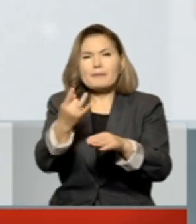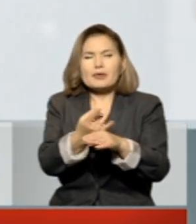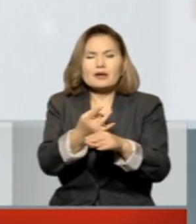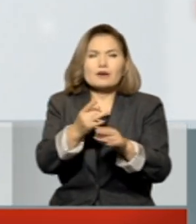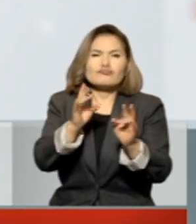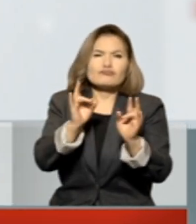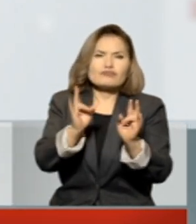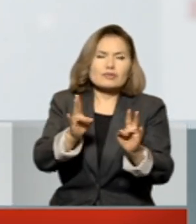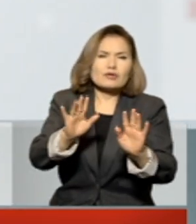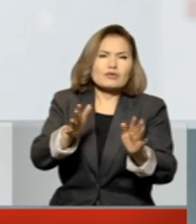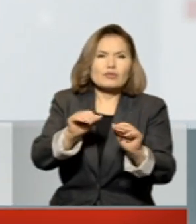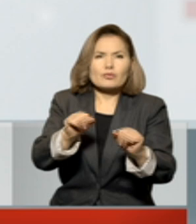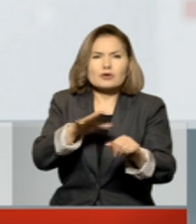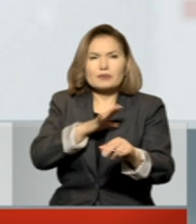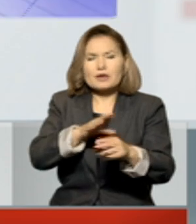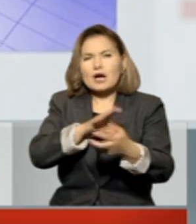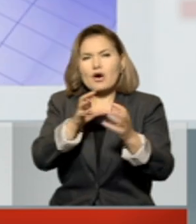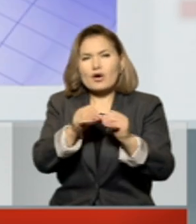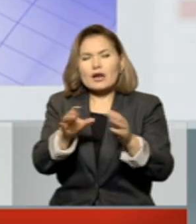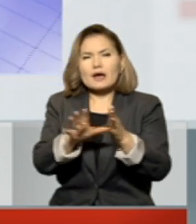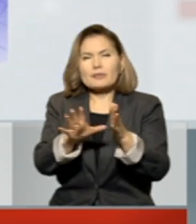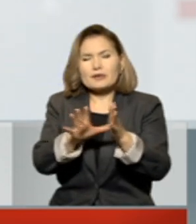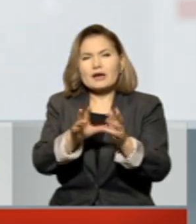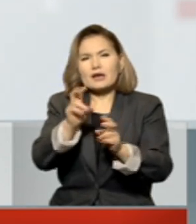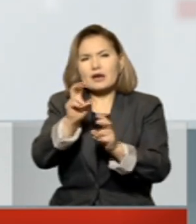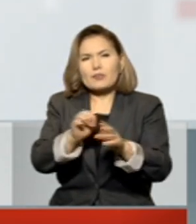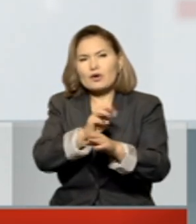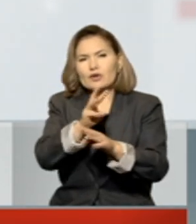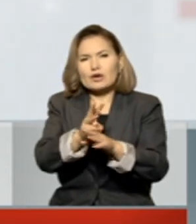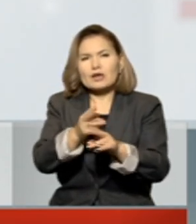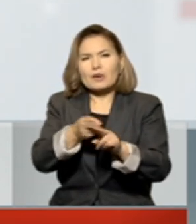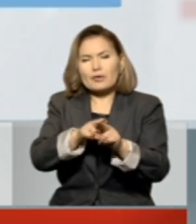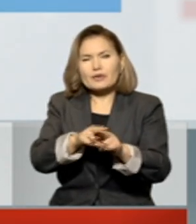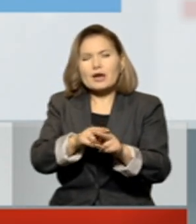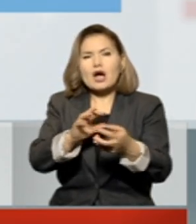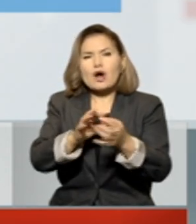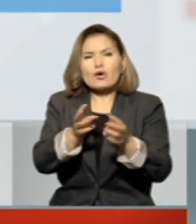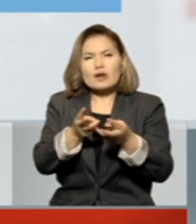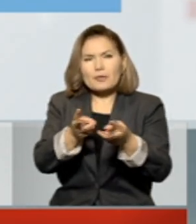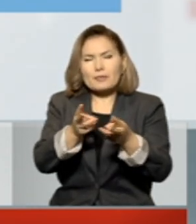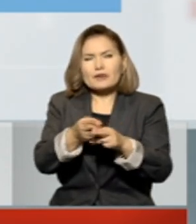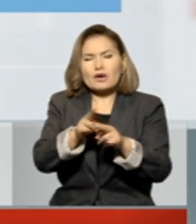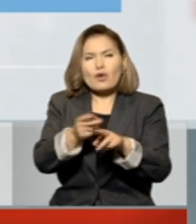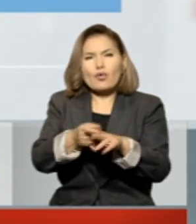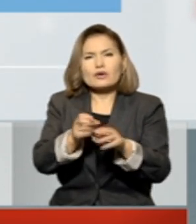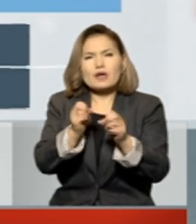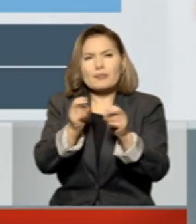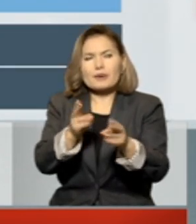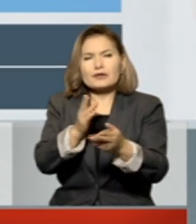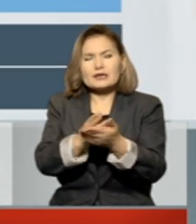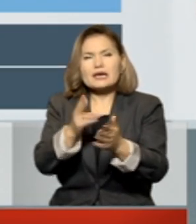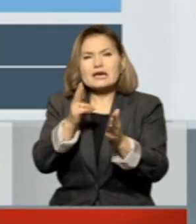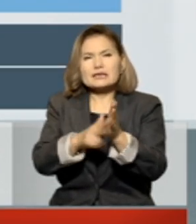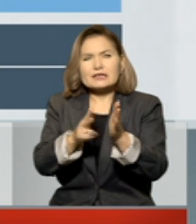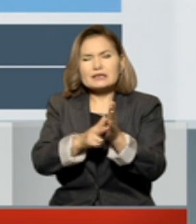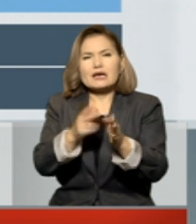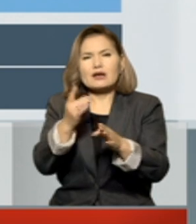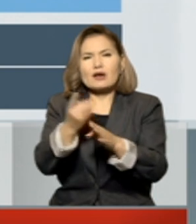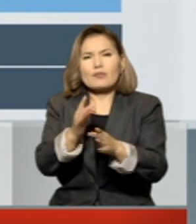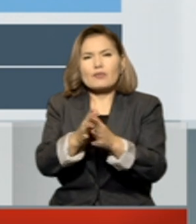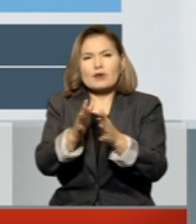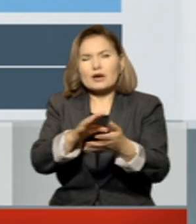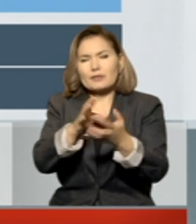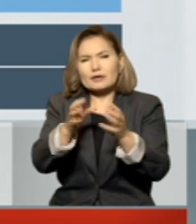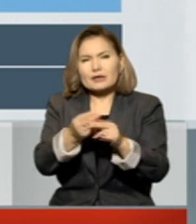бүгінде еліміздің басым бөлігін электр энергиясымен қамтамасыз етіп отырған көмір станцияларында қауіп одан 80 есе